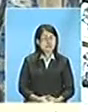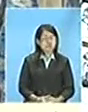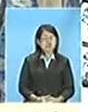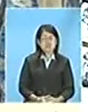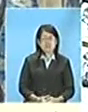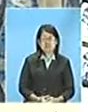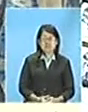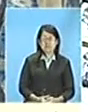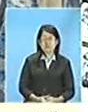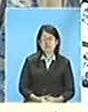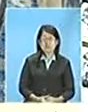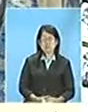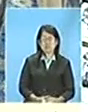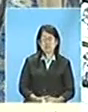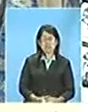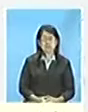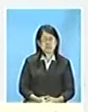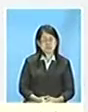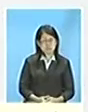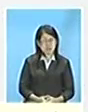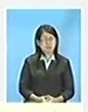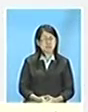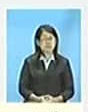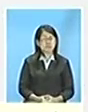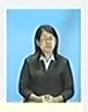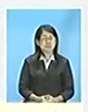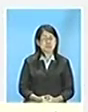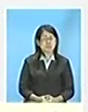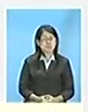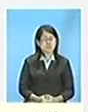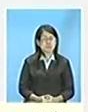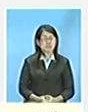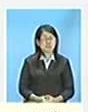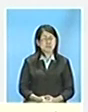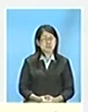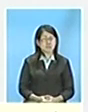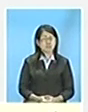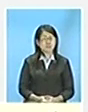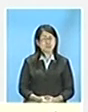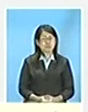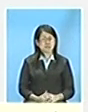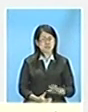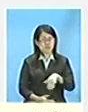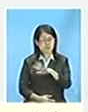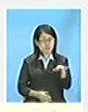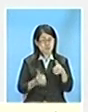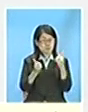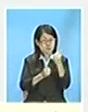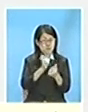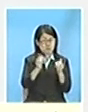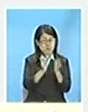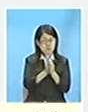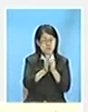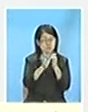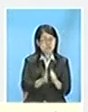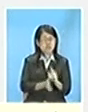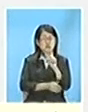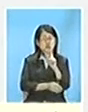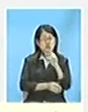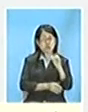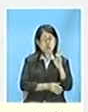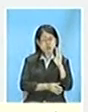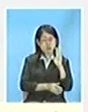แสดงผลด้วยค่ะค่ะ จำนวนผู้เข้าประชุมขณะนี้106ท่านนะคะคร